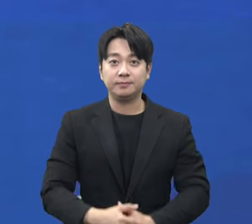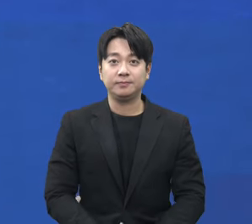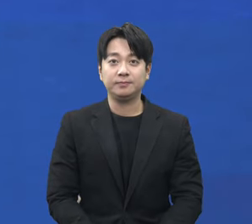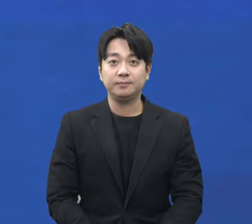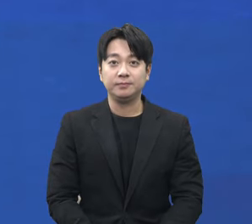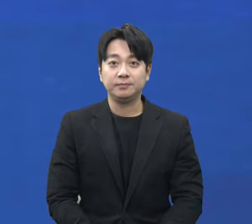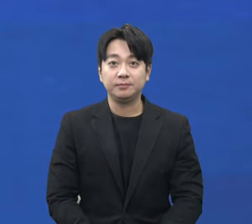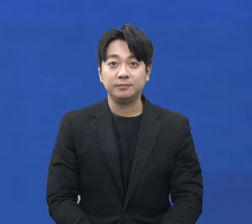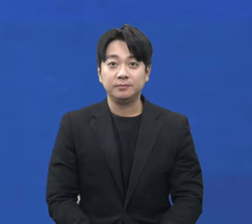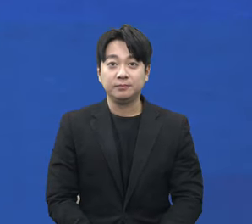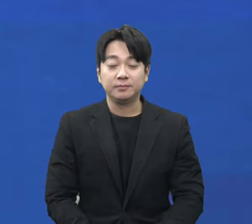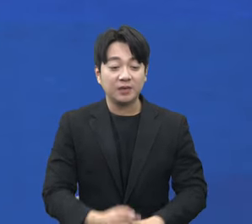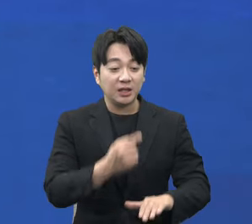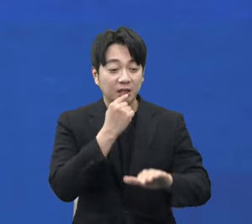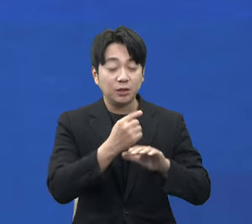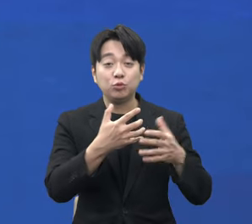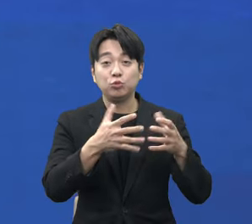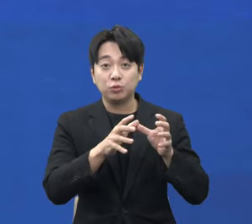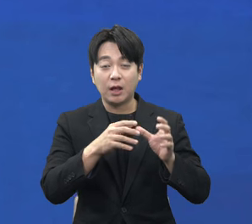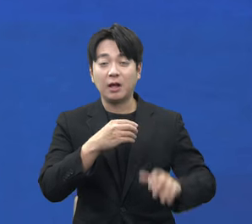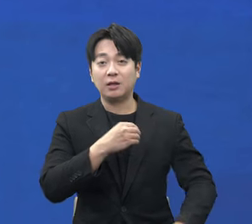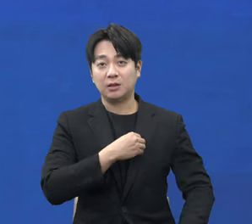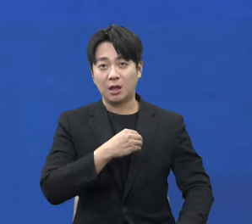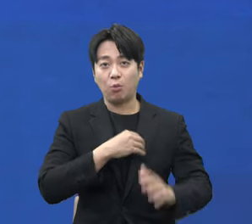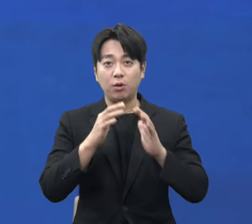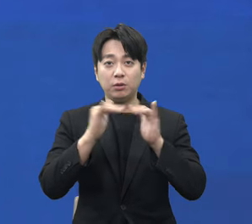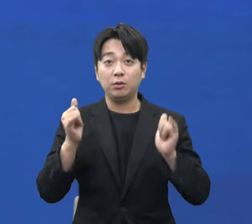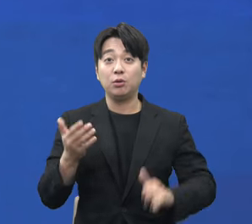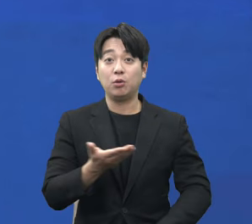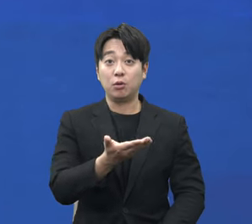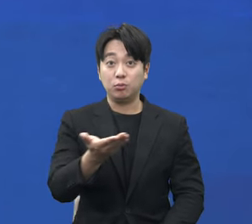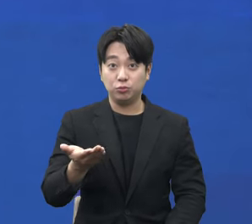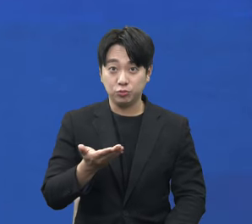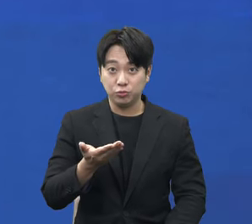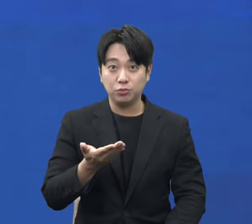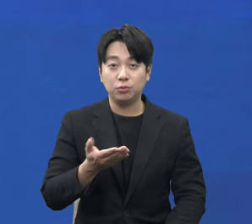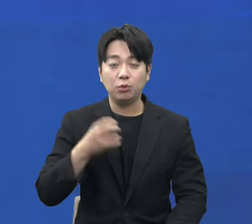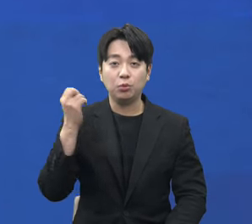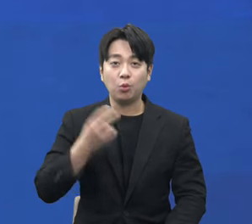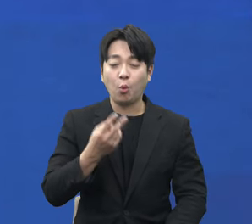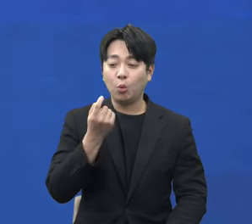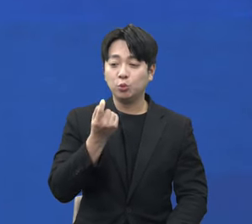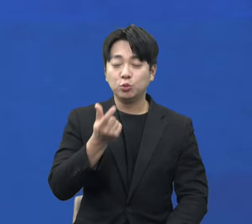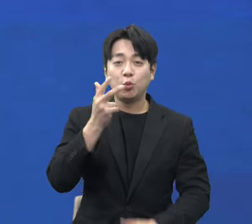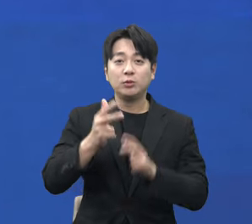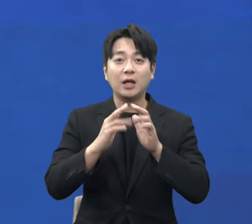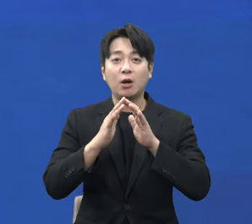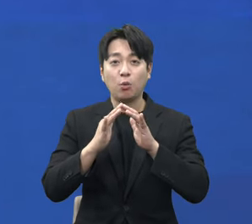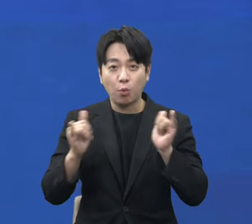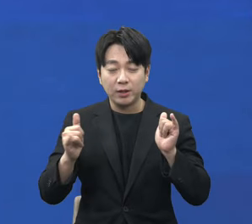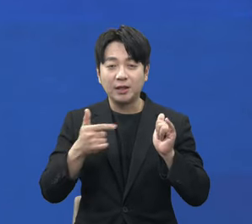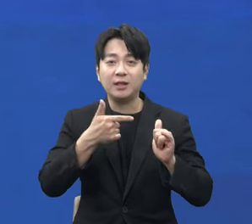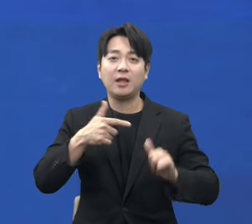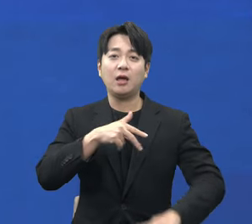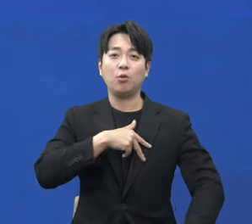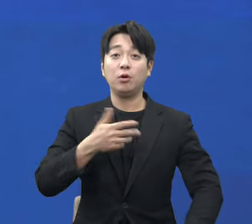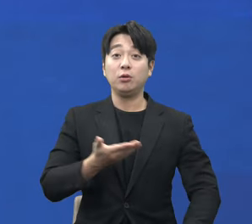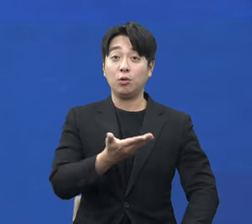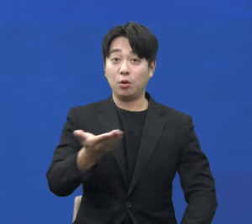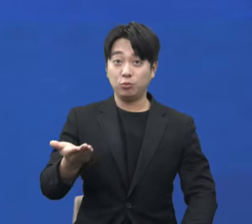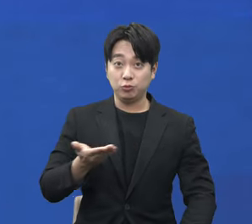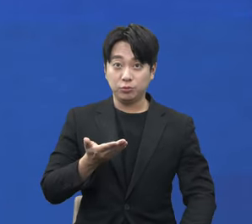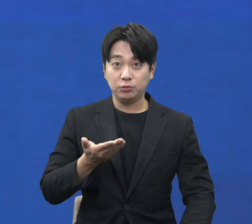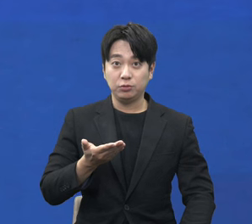존경하는 그리고 사랑하는 더불어민주당 당원 여러분, 소상공인 대의원 여러분,